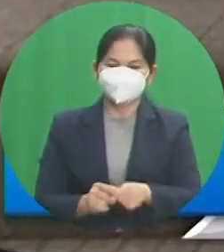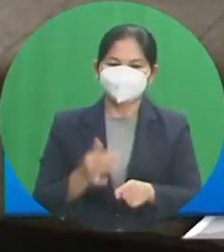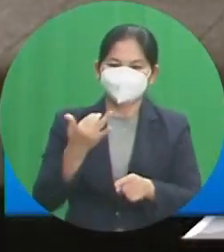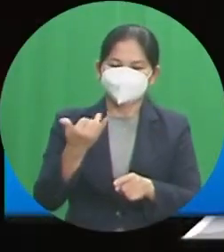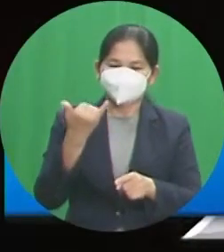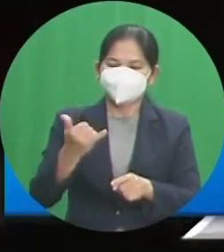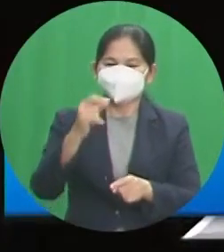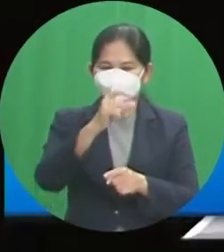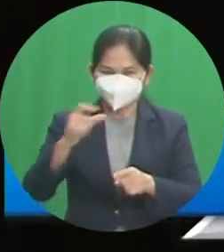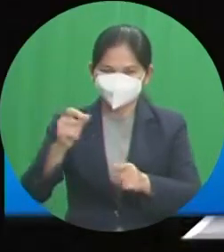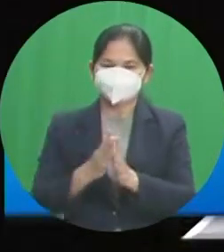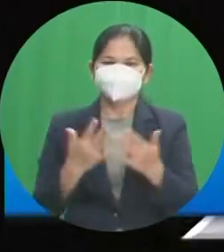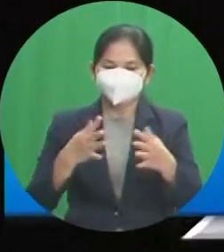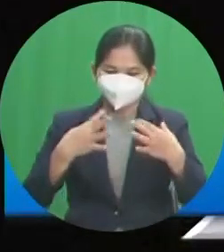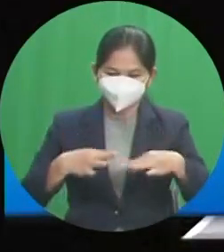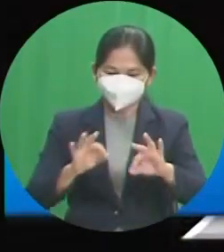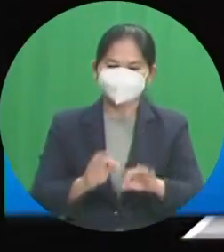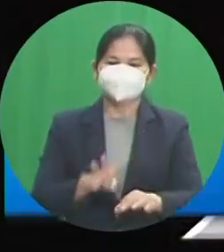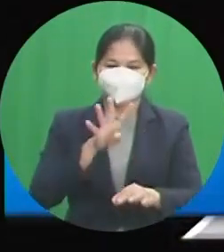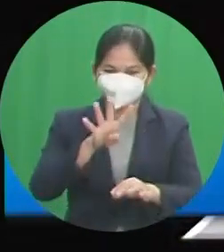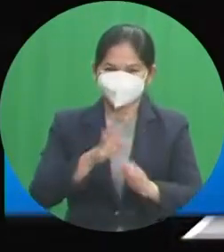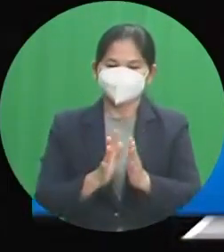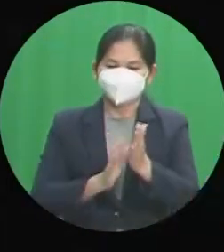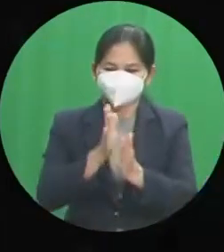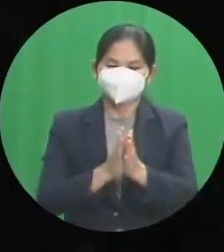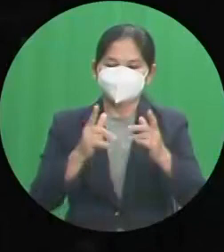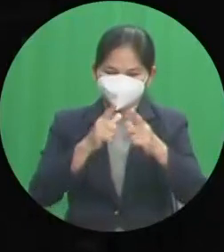6 សប្តាហ៍នេះគឺជាវិធានការទី 4